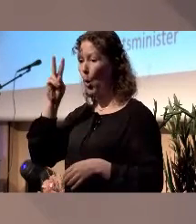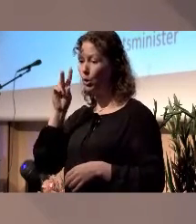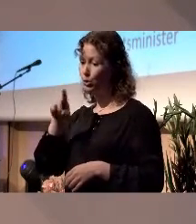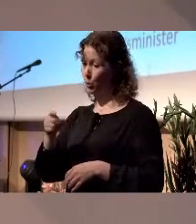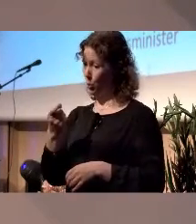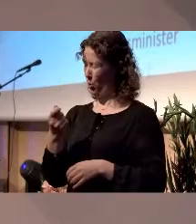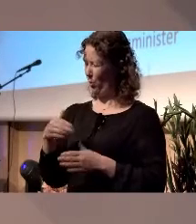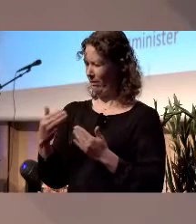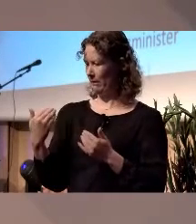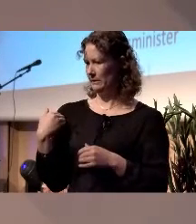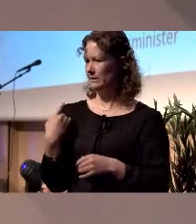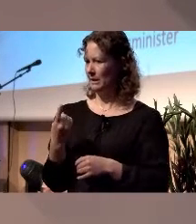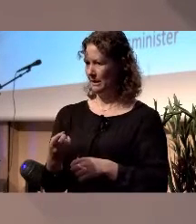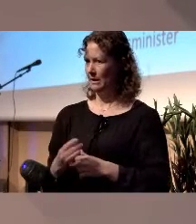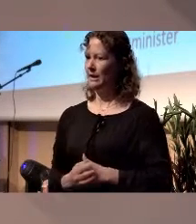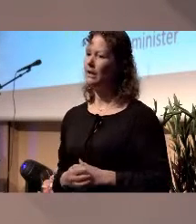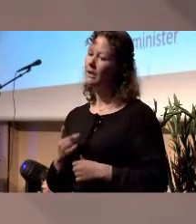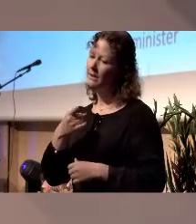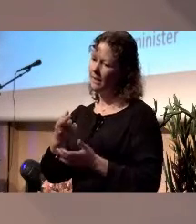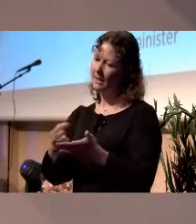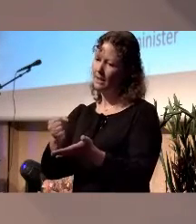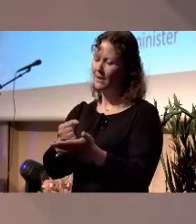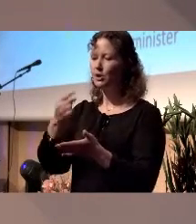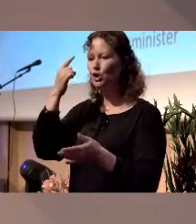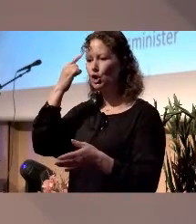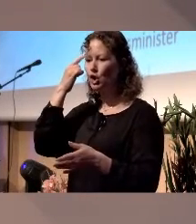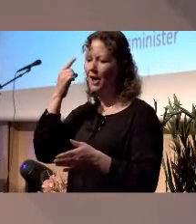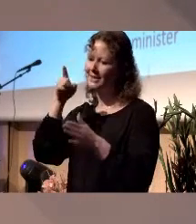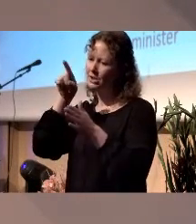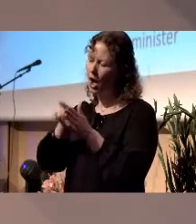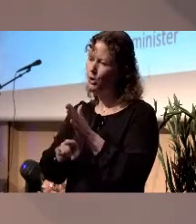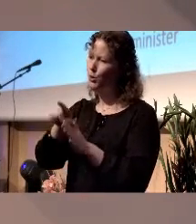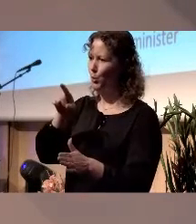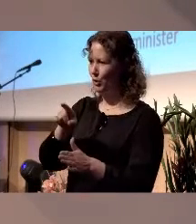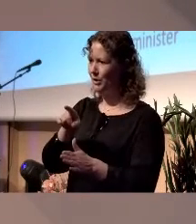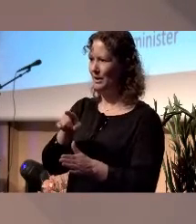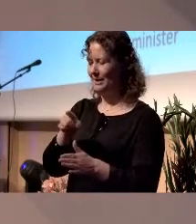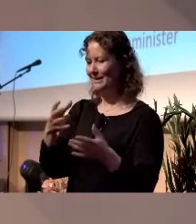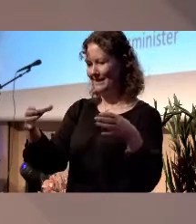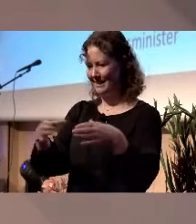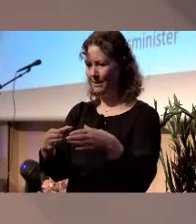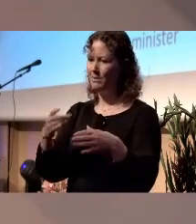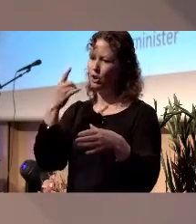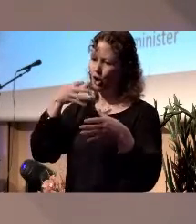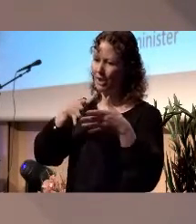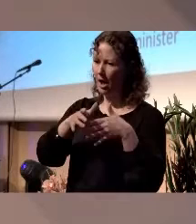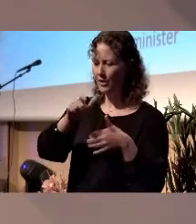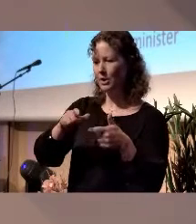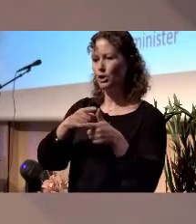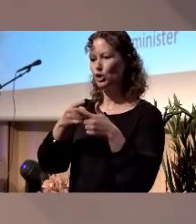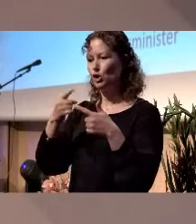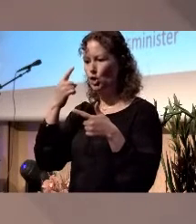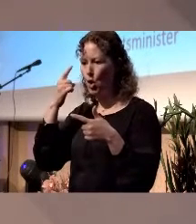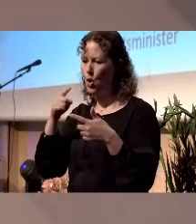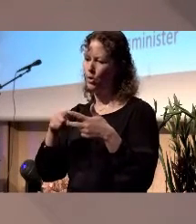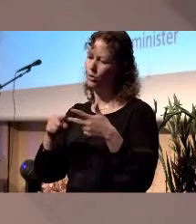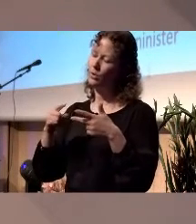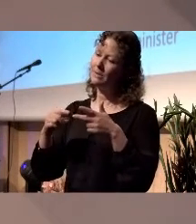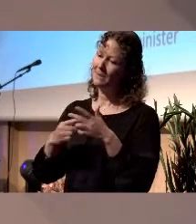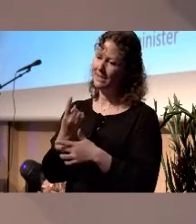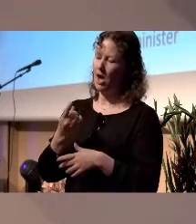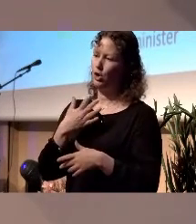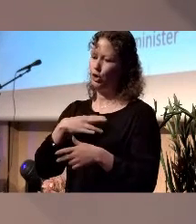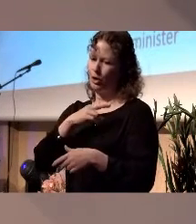noen dager siden. Der har de etablert psykiatrisk akutteam bestående av psykiater, psykolog, spesialsykepleier og